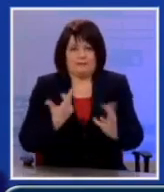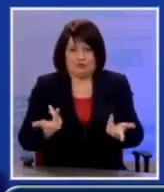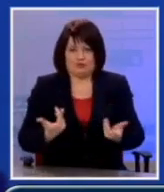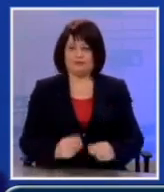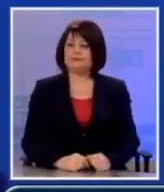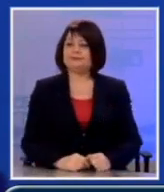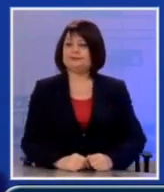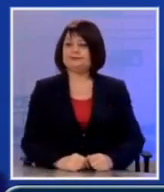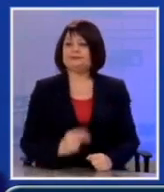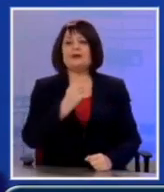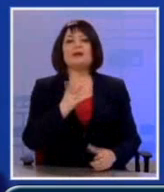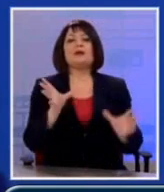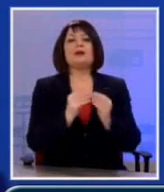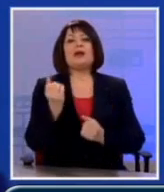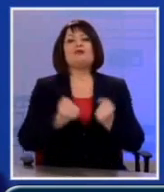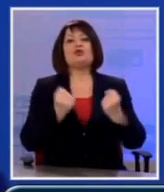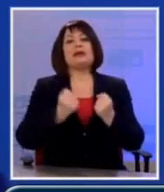Βουλευτικά αυτοκίνητα.